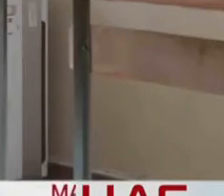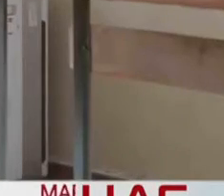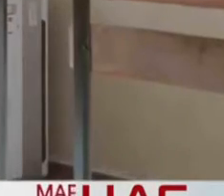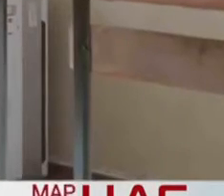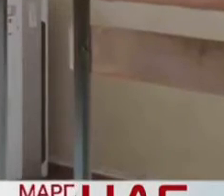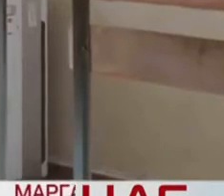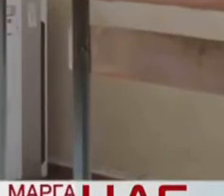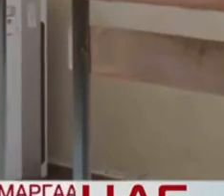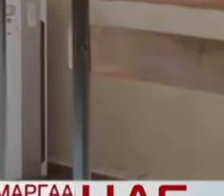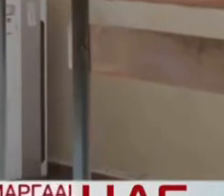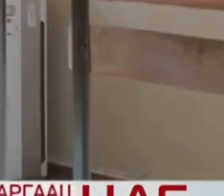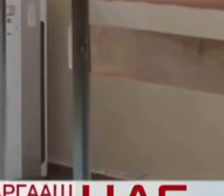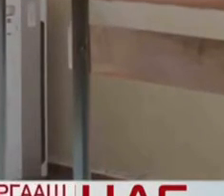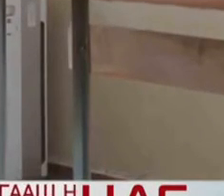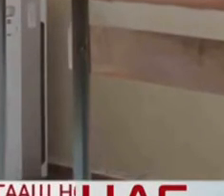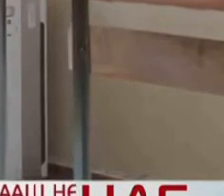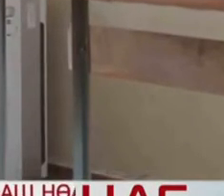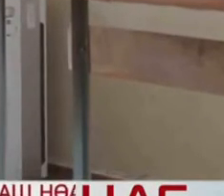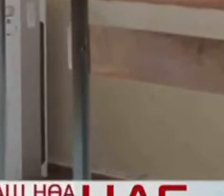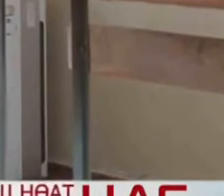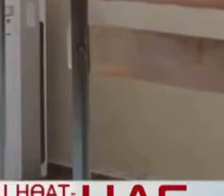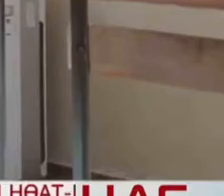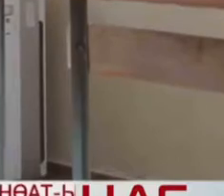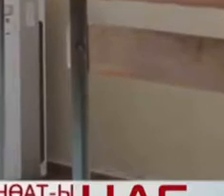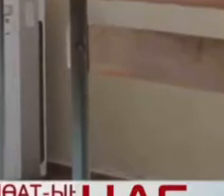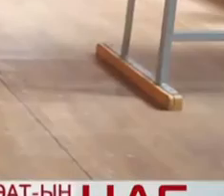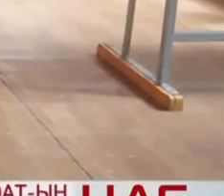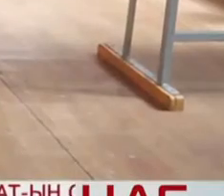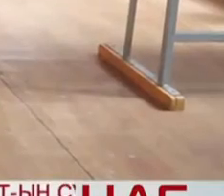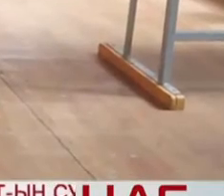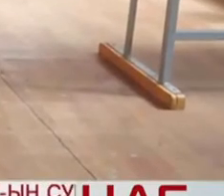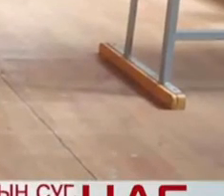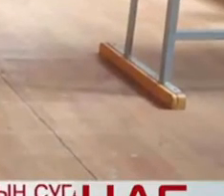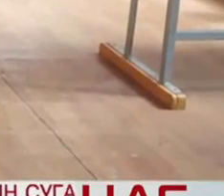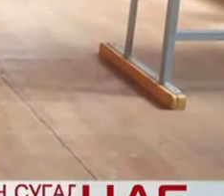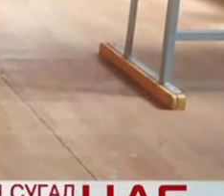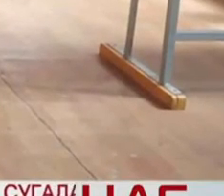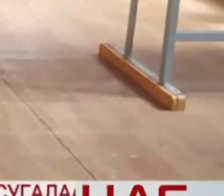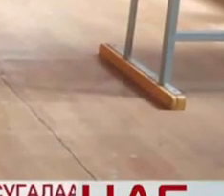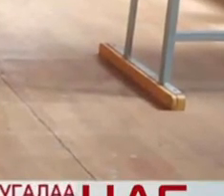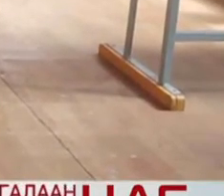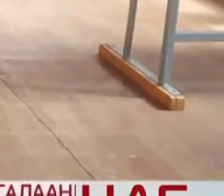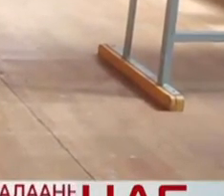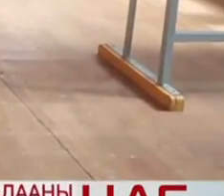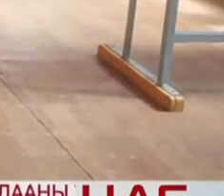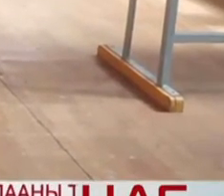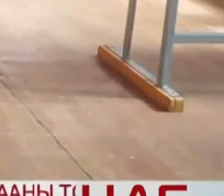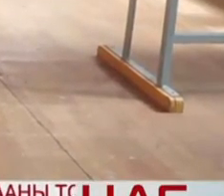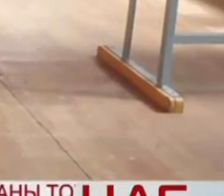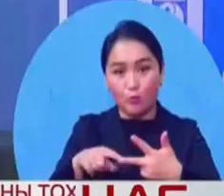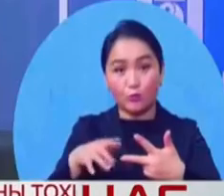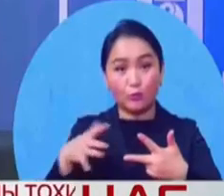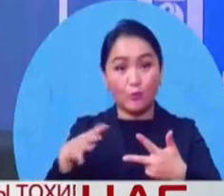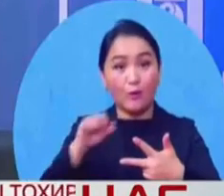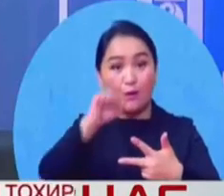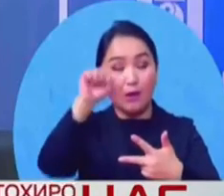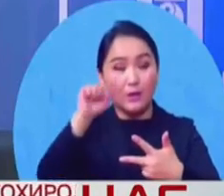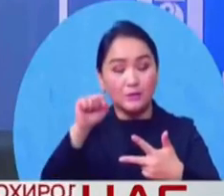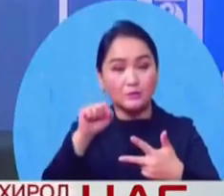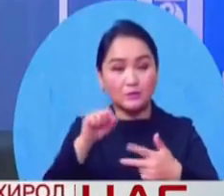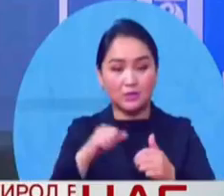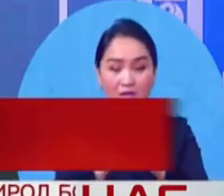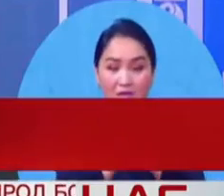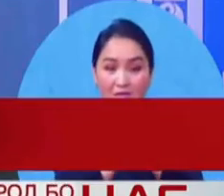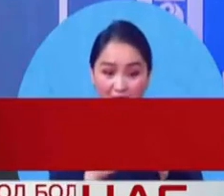эрсдэлтэйг салбарын сайд хэлж байна. Мөн тэрээр боловсролын салбарт хийхээр төлөвлөсөн 3 томоохон ажлаа танилцууллаа. 1-р